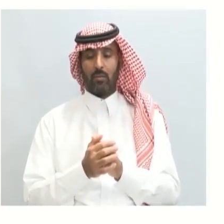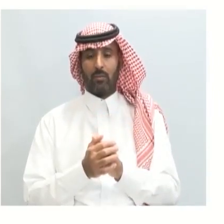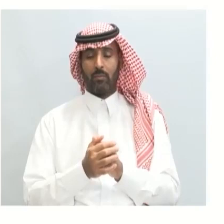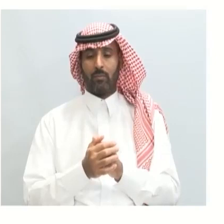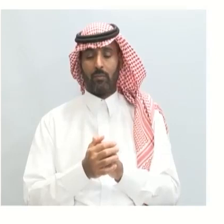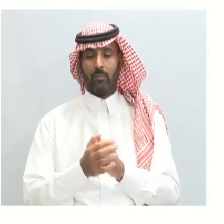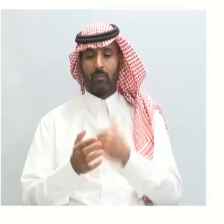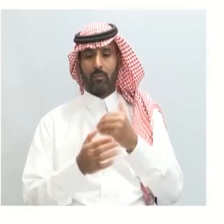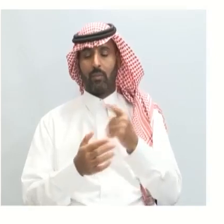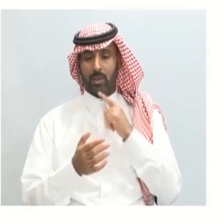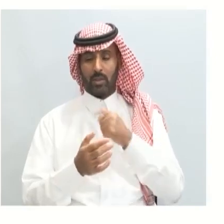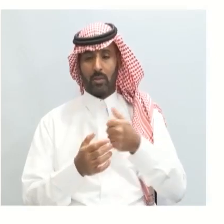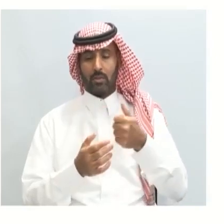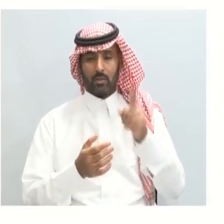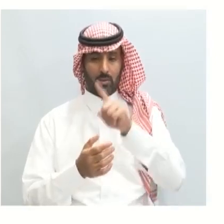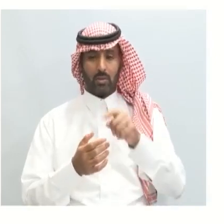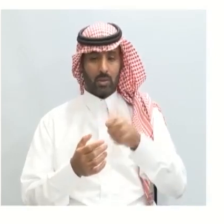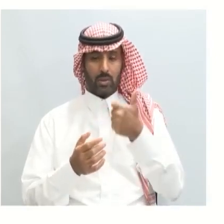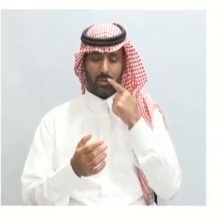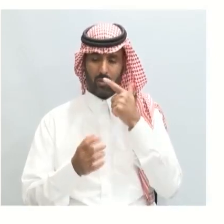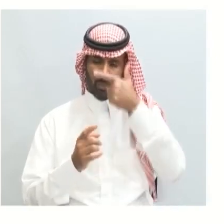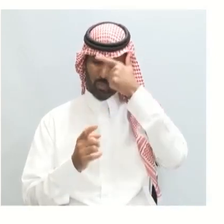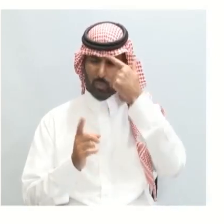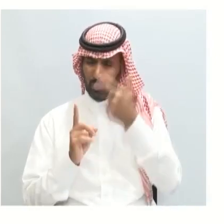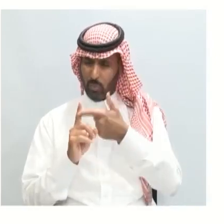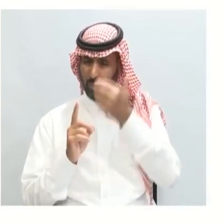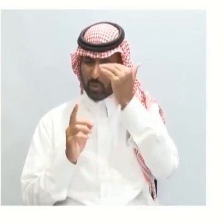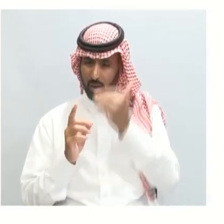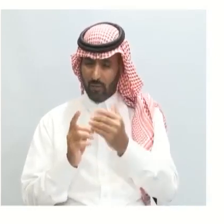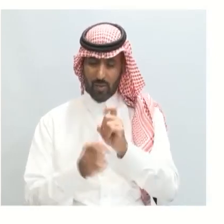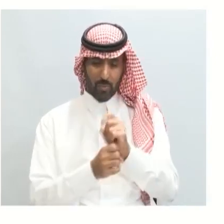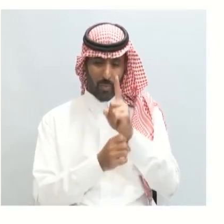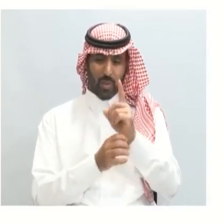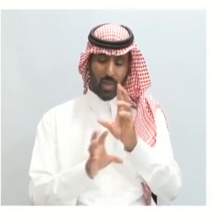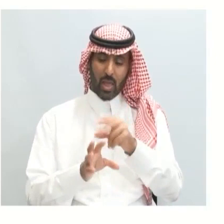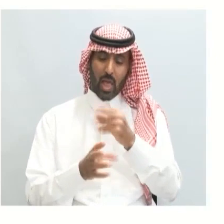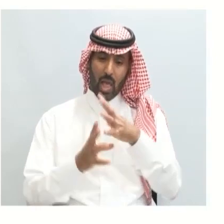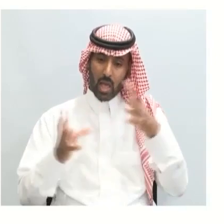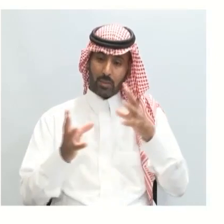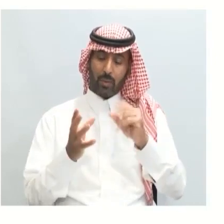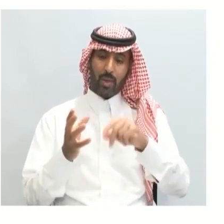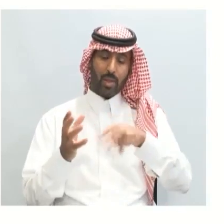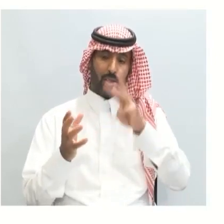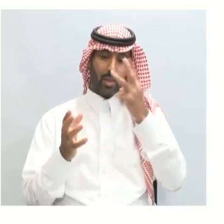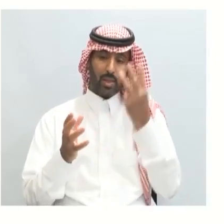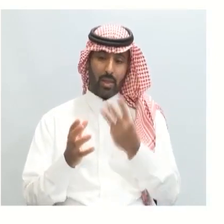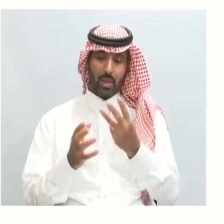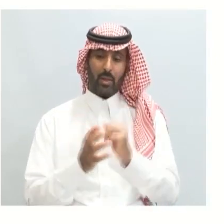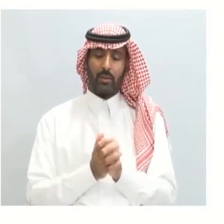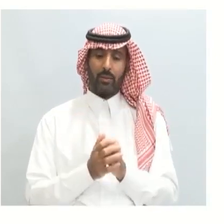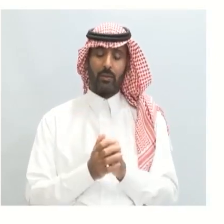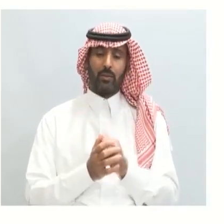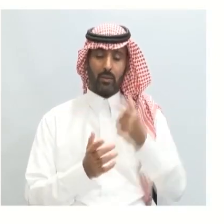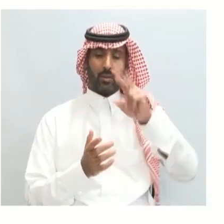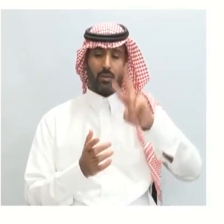سليلوزيه سؤال 6 اذا انخفضت درجه الحراره السليلوزيه لعينه من الغاز حجمها ثه حجمها اذا في 1 3